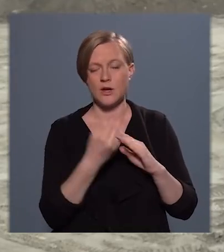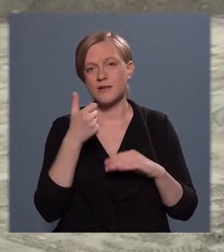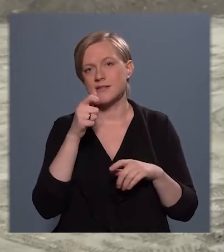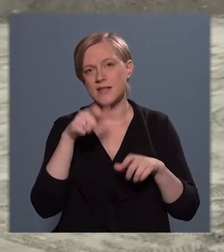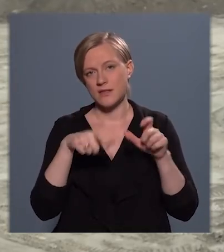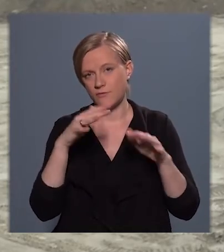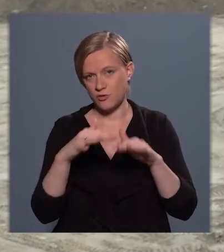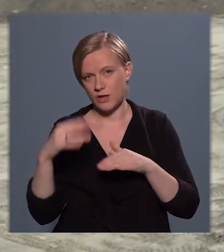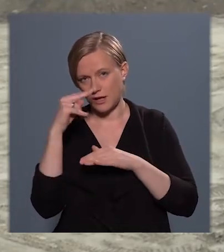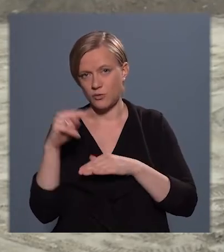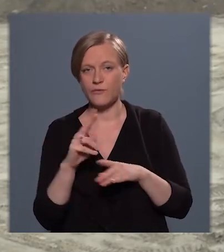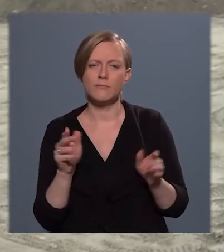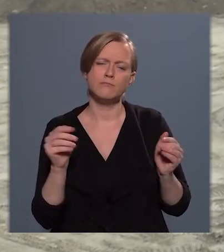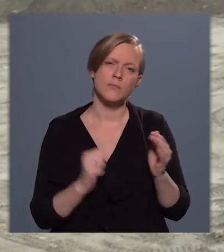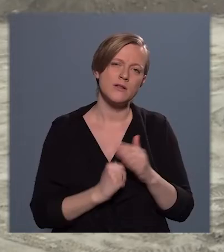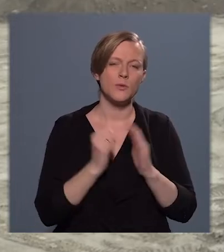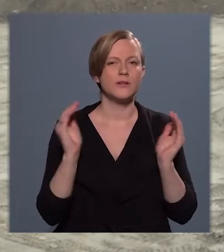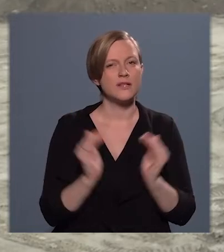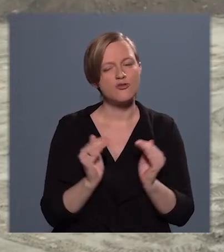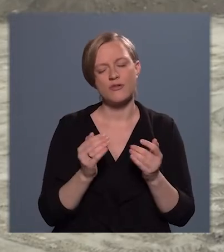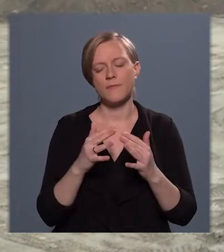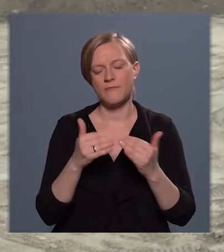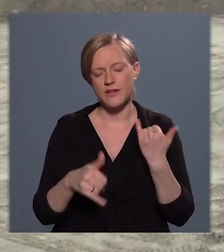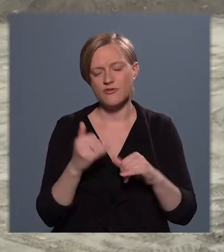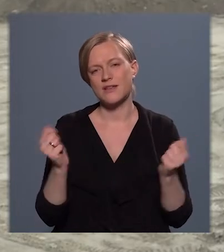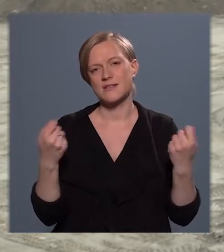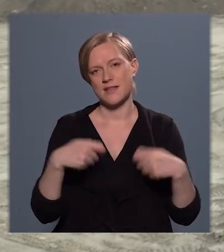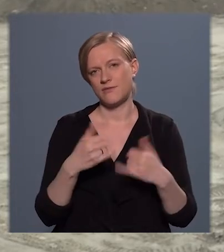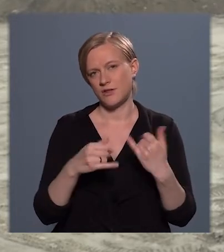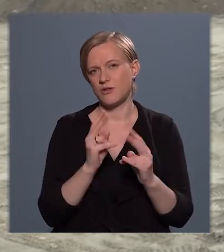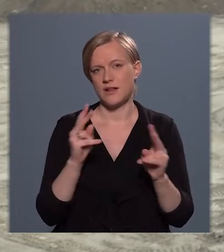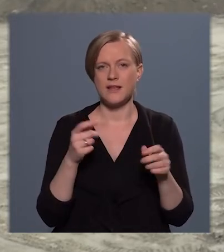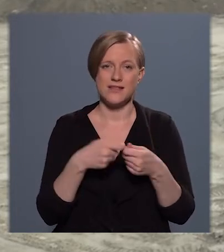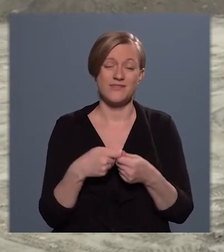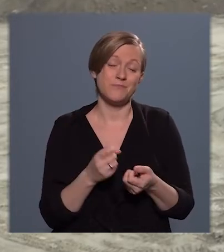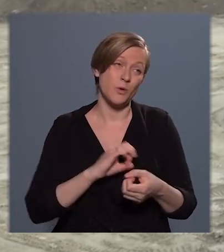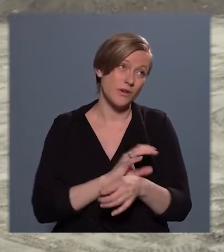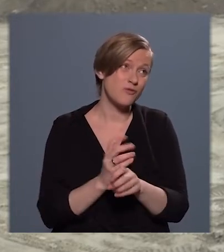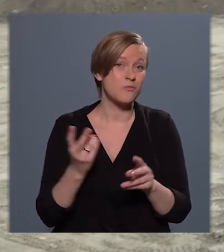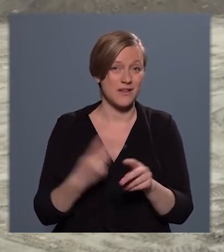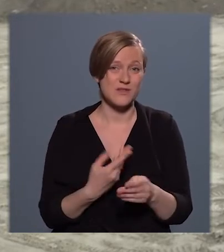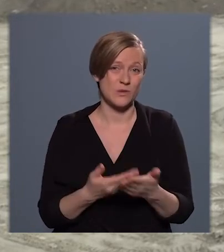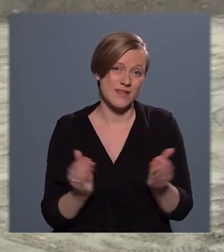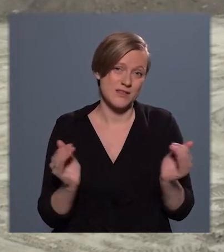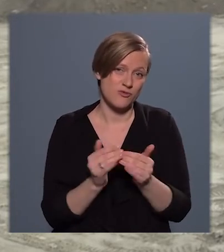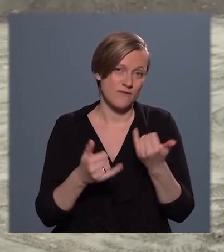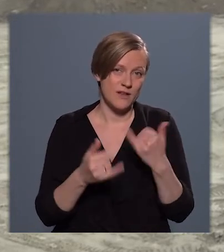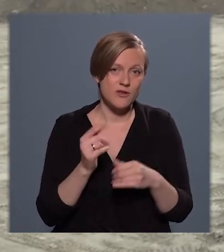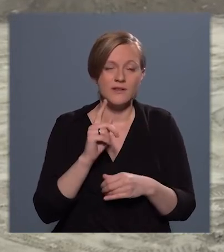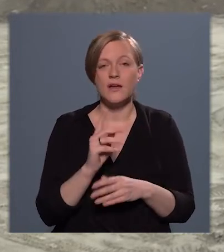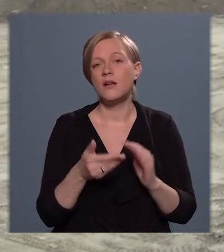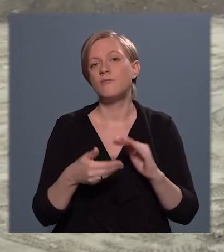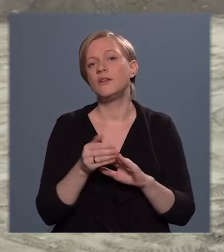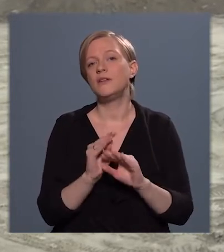itt maximum kisebb versenyeket, zárt versenyeket lehet szervezni. Ugye Covid-ban most már hozzászoktunk ehhez, de alapvetően egy